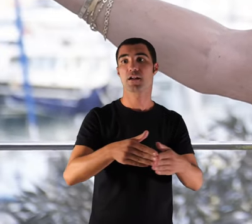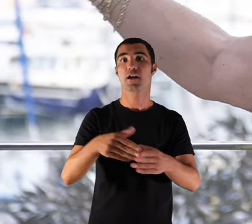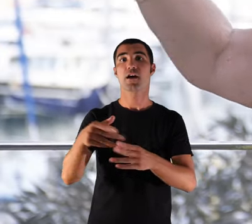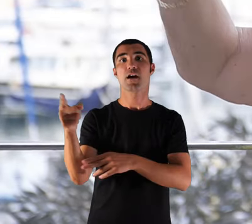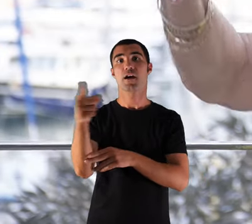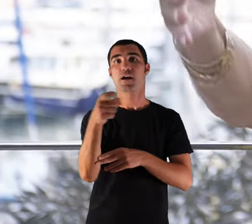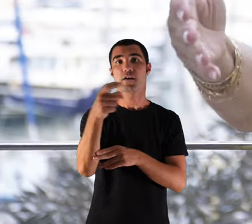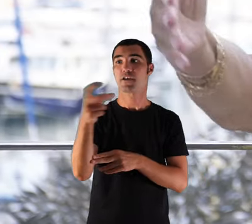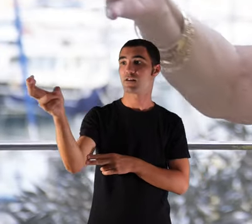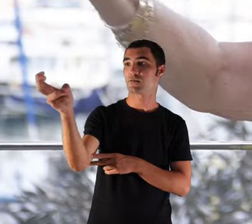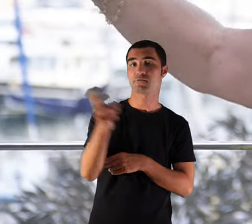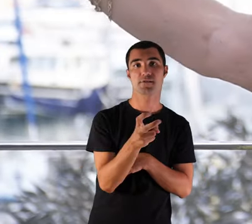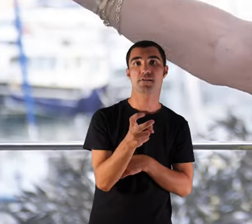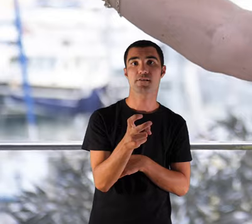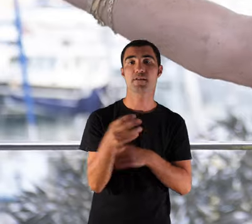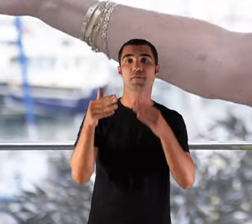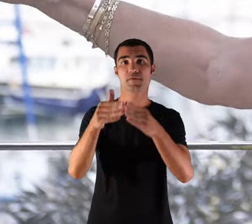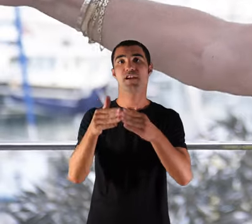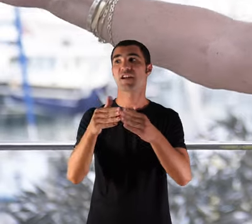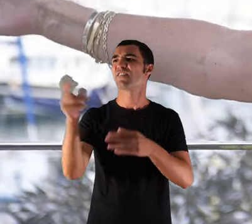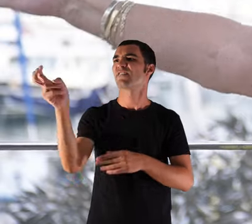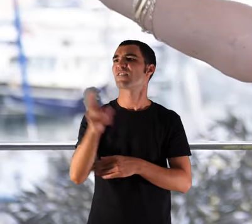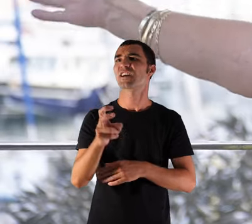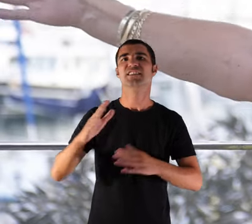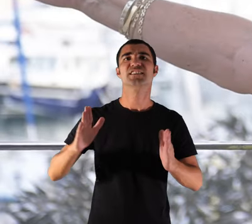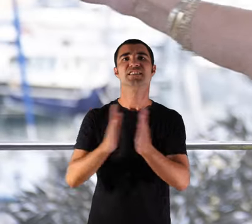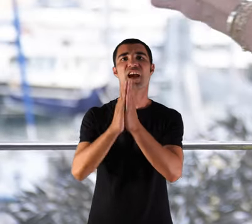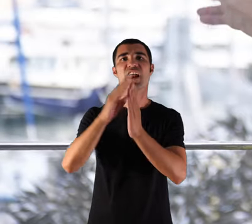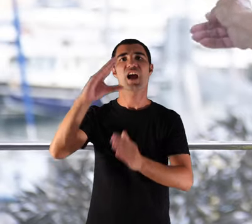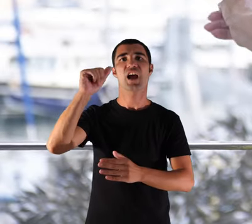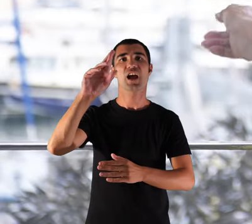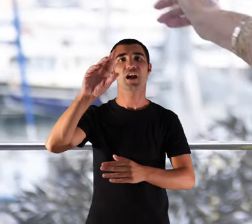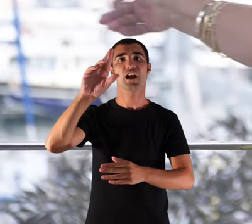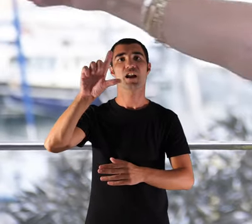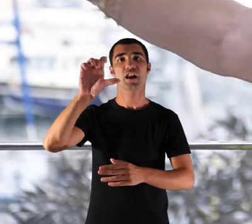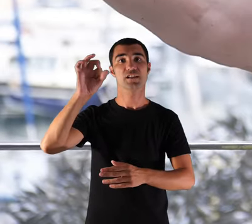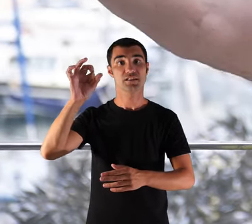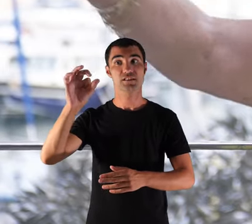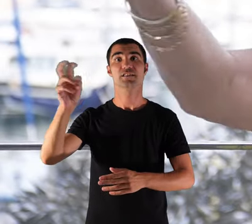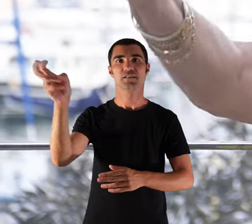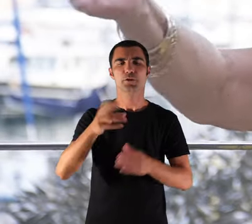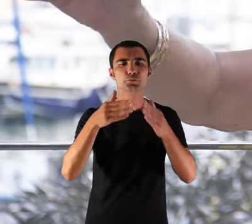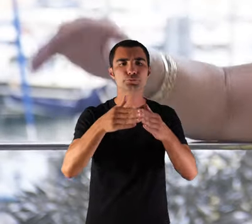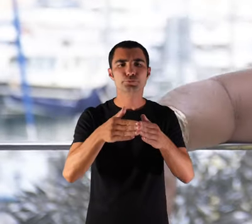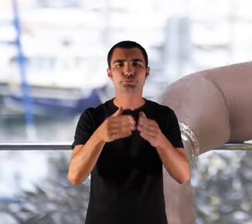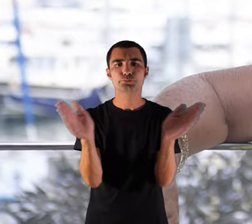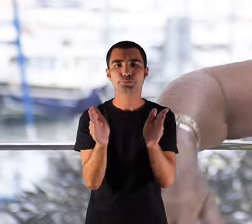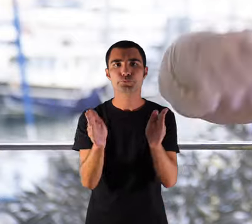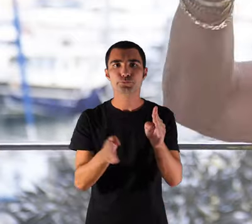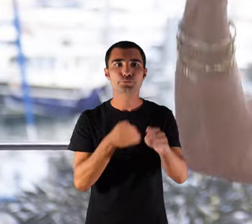barques de Sant Carles, venien aquí, i ell sempre se n'anava amb un botó que hi havia aquí a sopar les